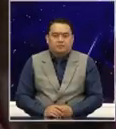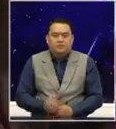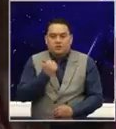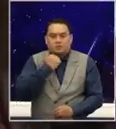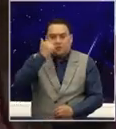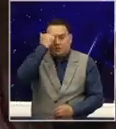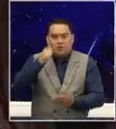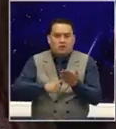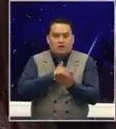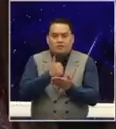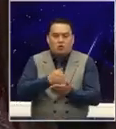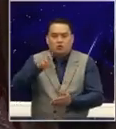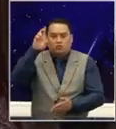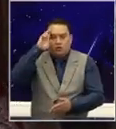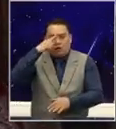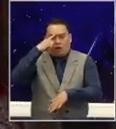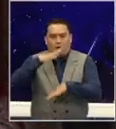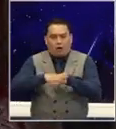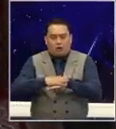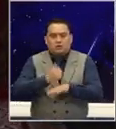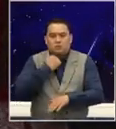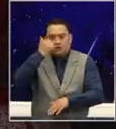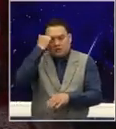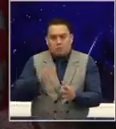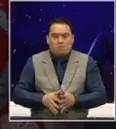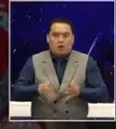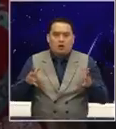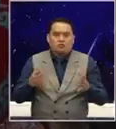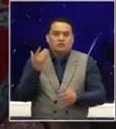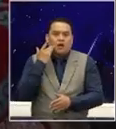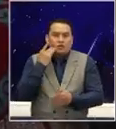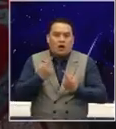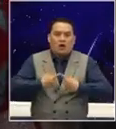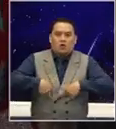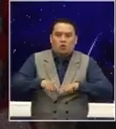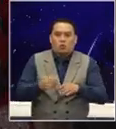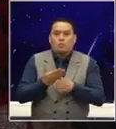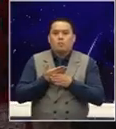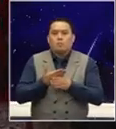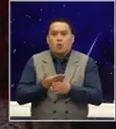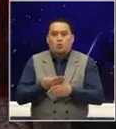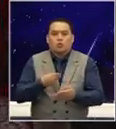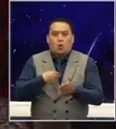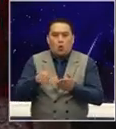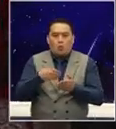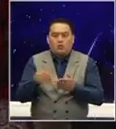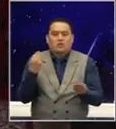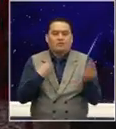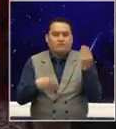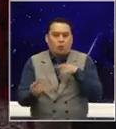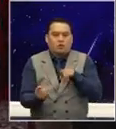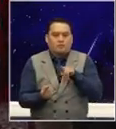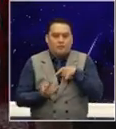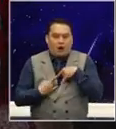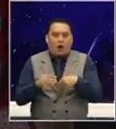Спасибо Ельбасы и Акиму области. 1000 раз спасибо. Акимат нам всегда организовывает помощь и в покупке школьной формы, и